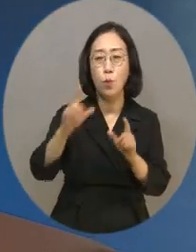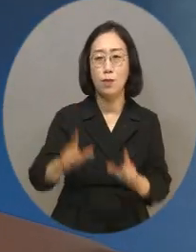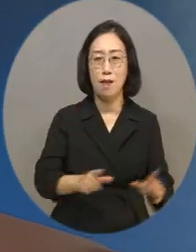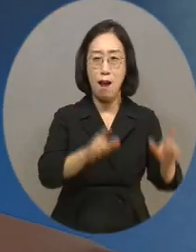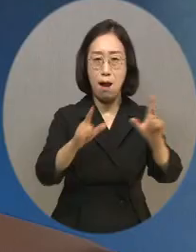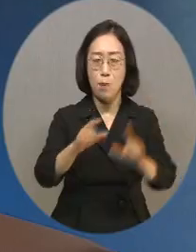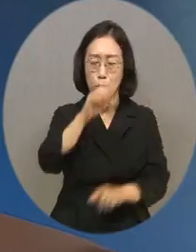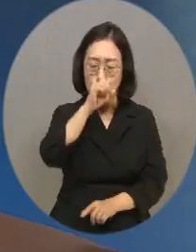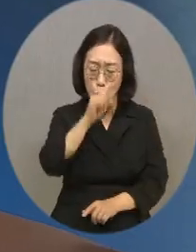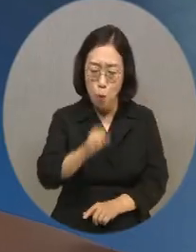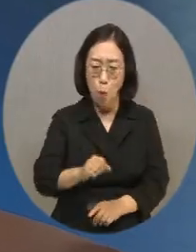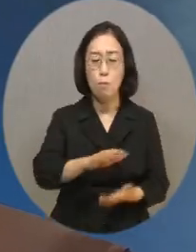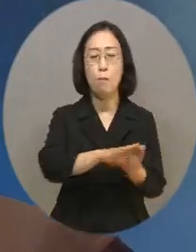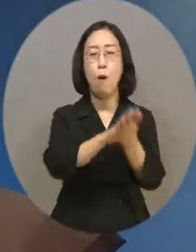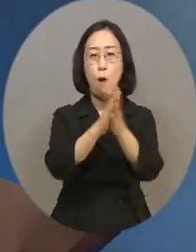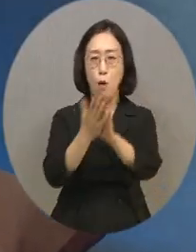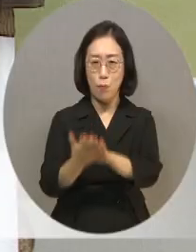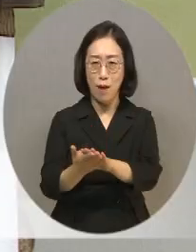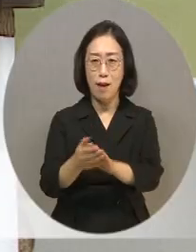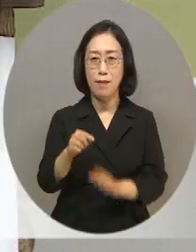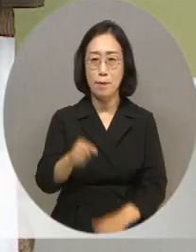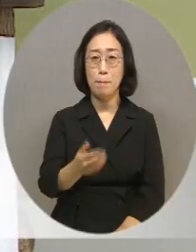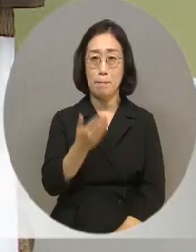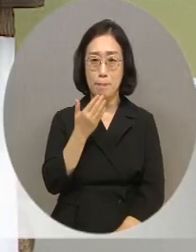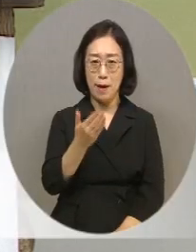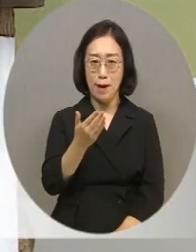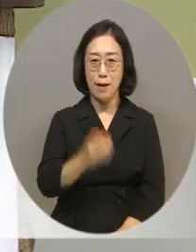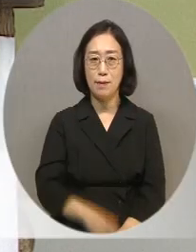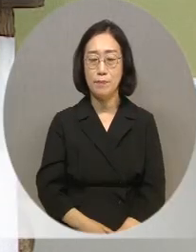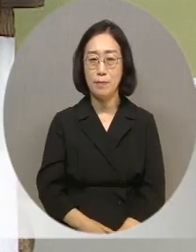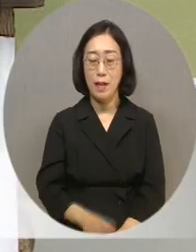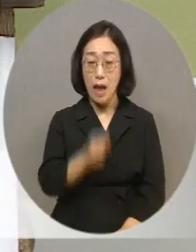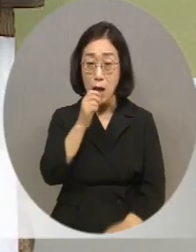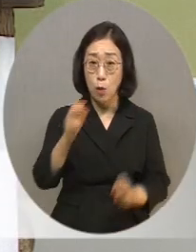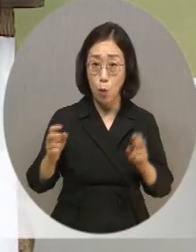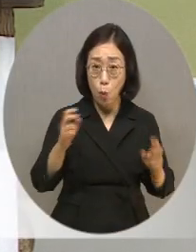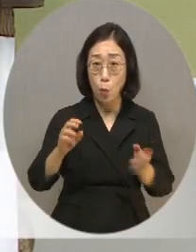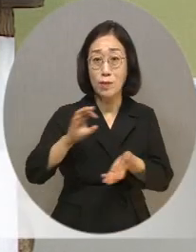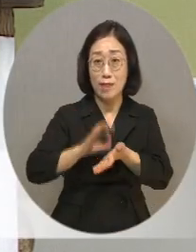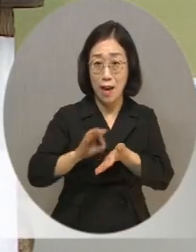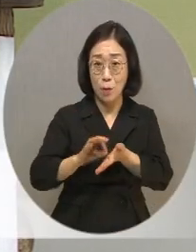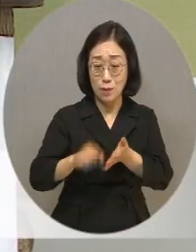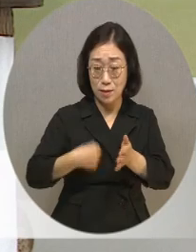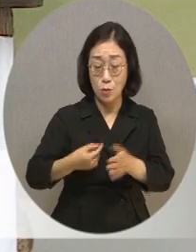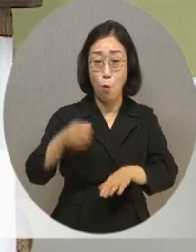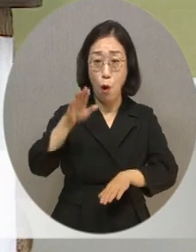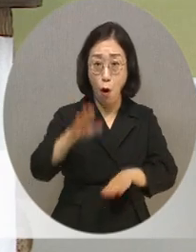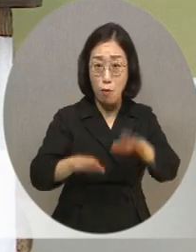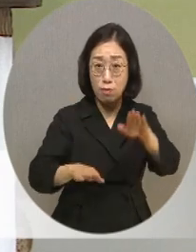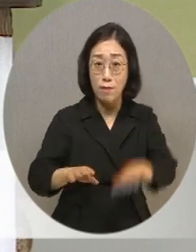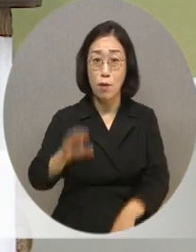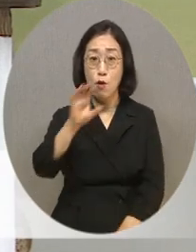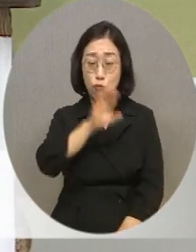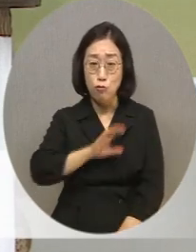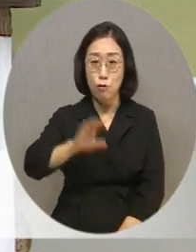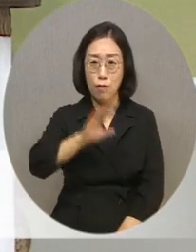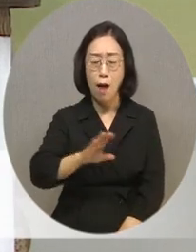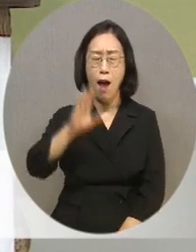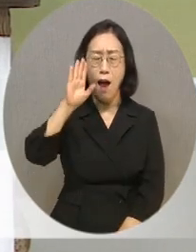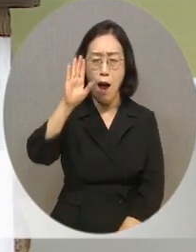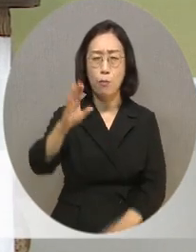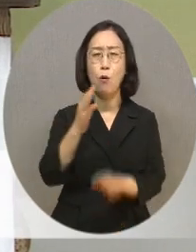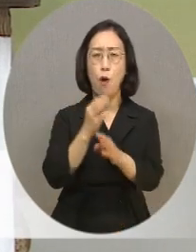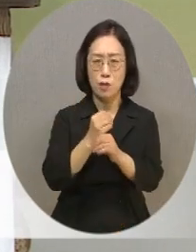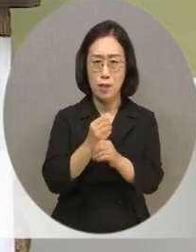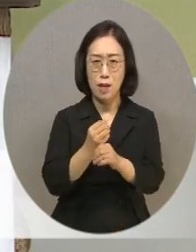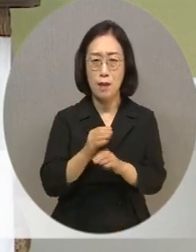큰 변화를 가져올 것으로 보입니다. 로봇 착용하고 스스로 걷는 경험도 해보면서 내가 언젠가는 이렇게